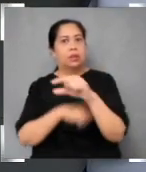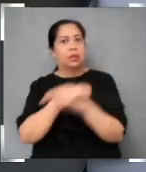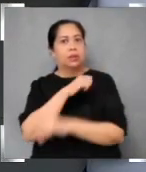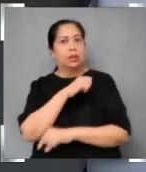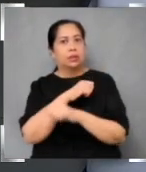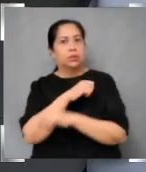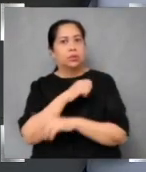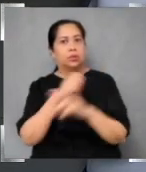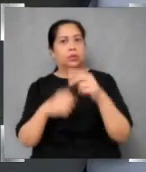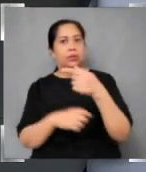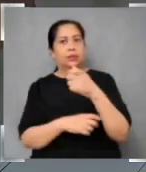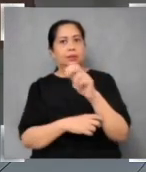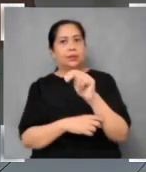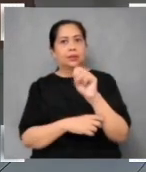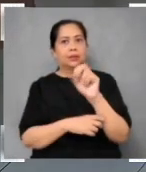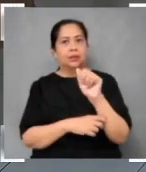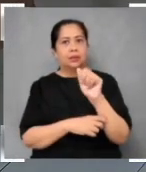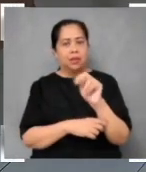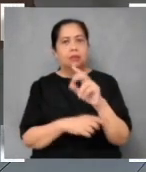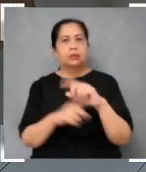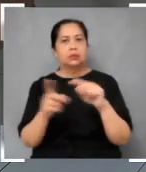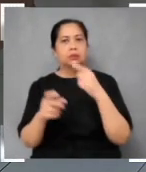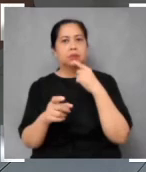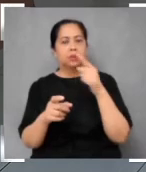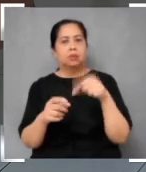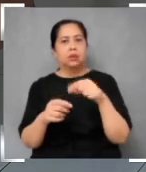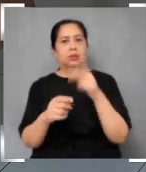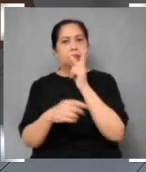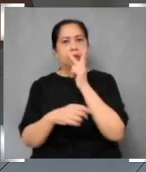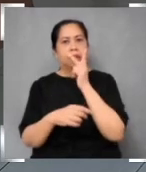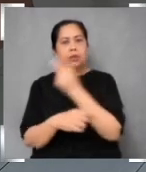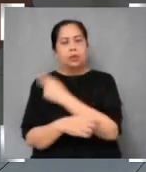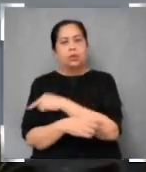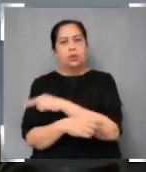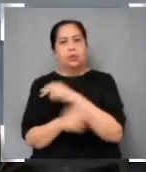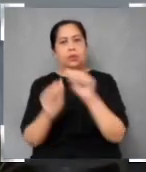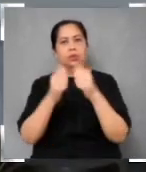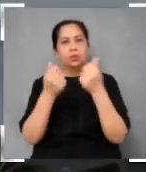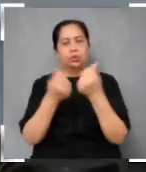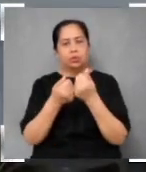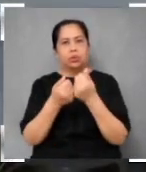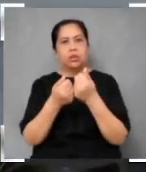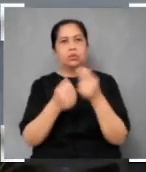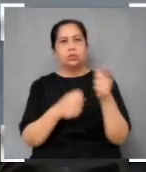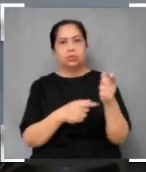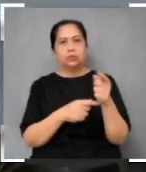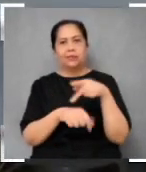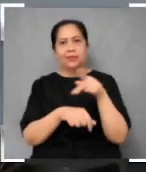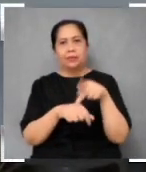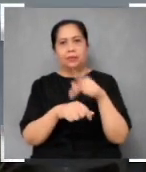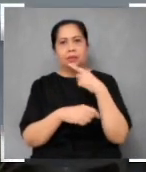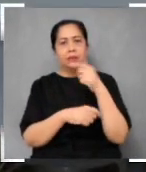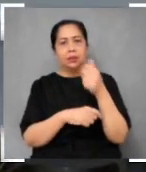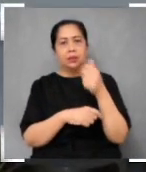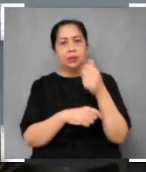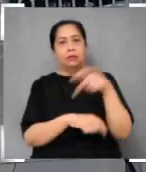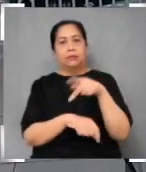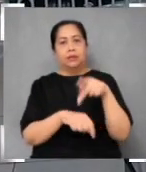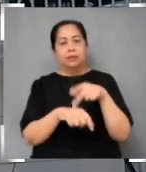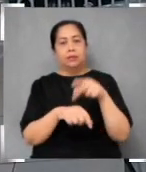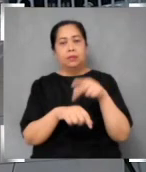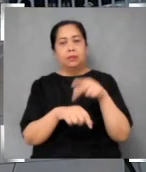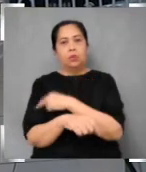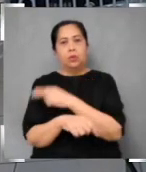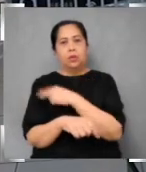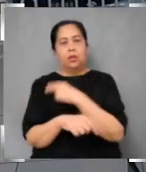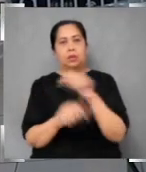Santos City ay sa Private Hospital Association of the Philippines Incorporated. Sabi naman ng Philippine Hospital Association, hindi na mapipigilan